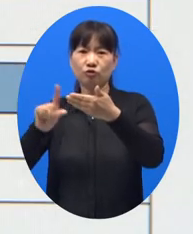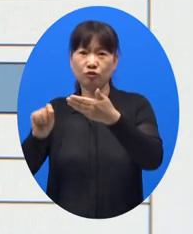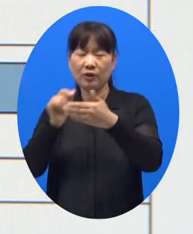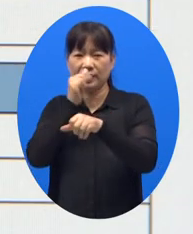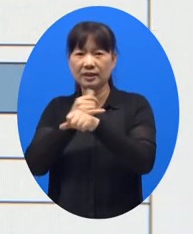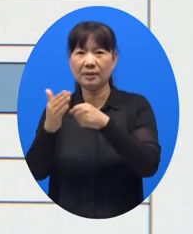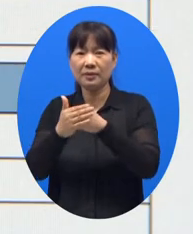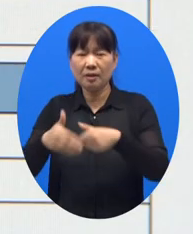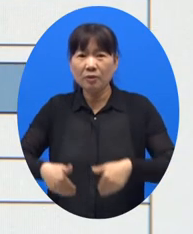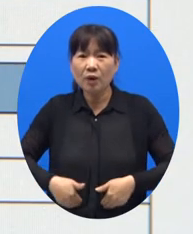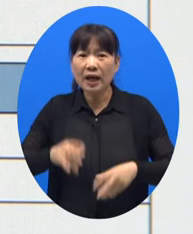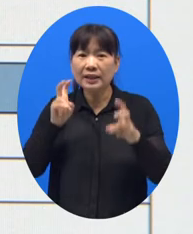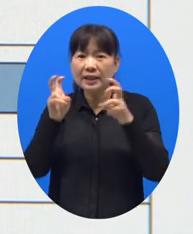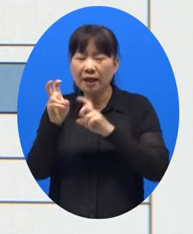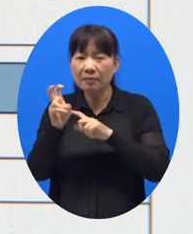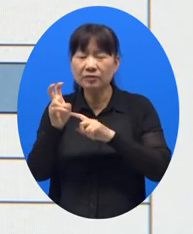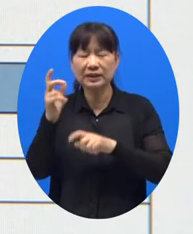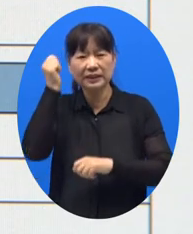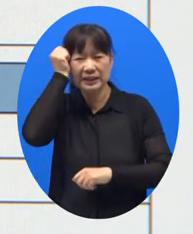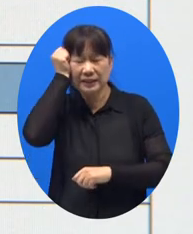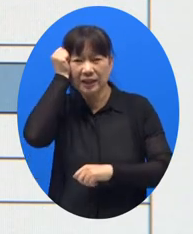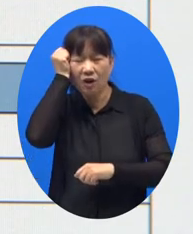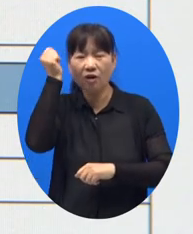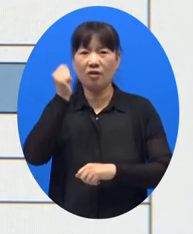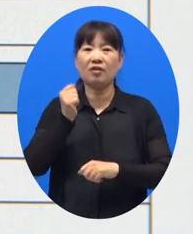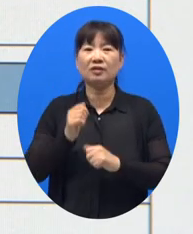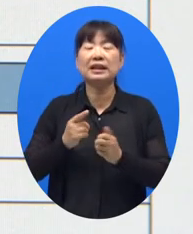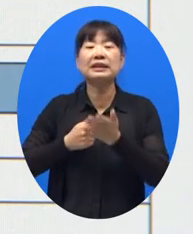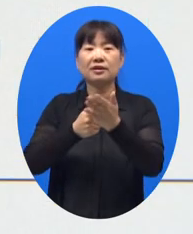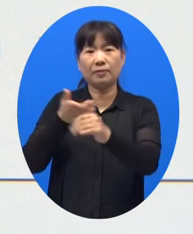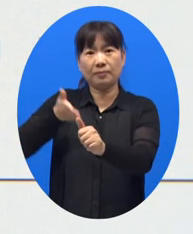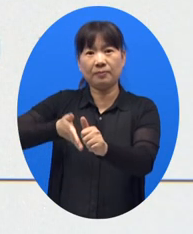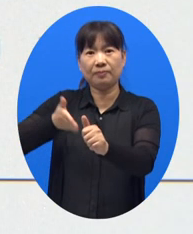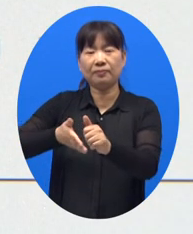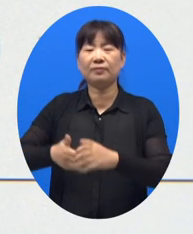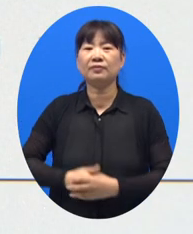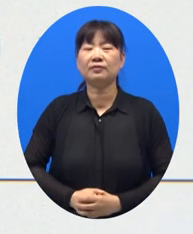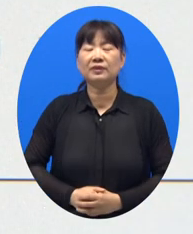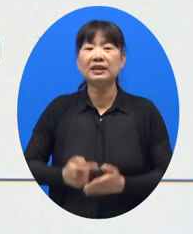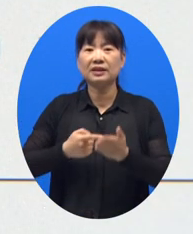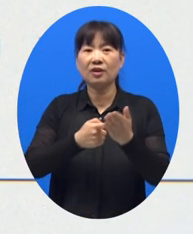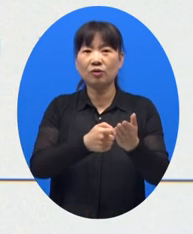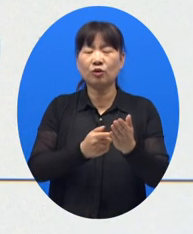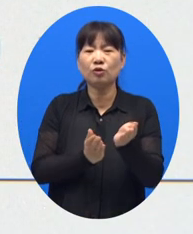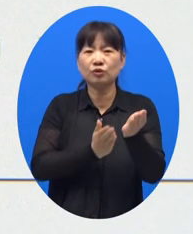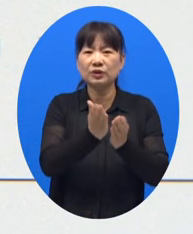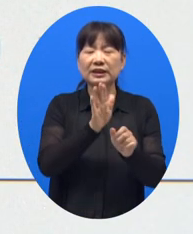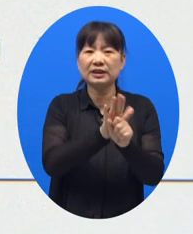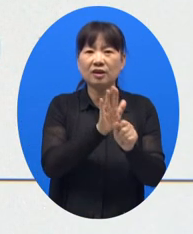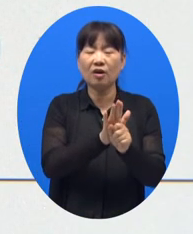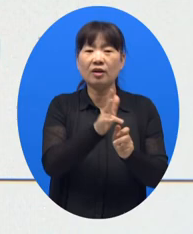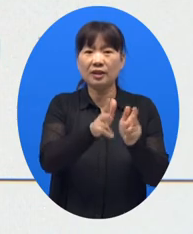시행되니 필요한 기업은 체크해 두셨다가 제도 이용해 보시죠. 신청은 경기 수출